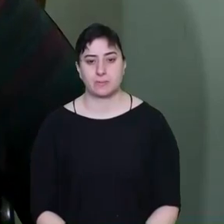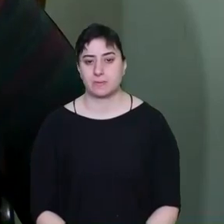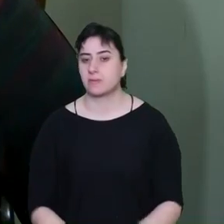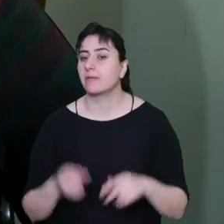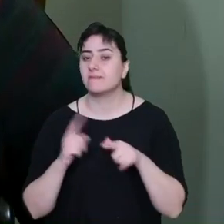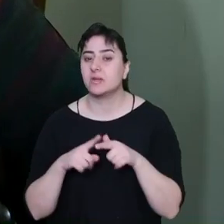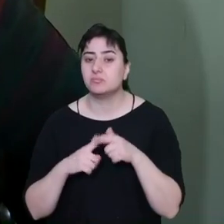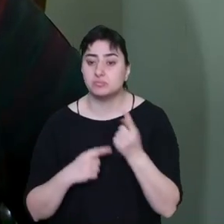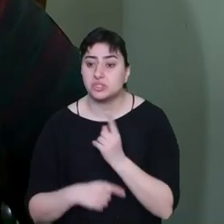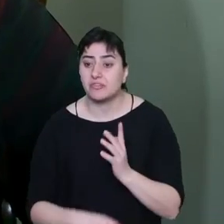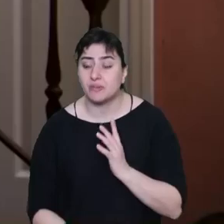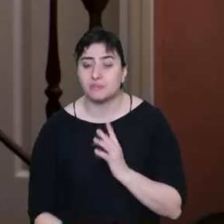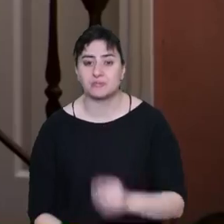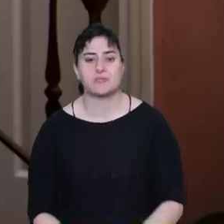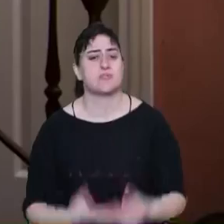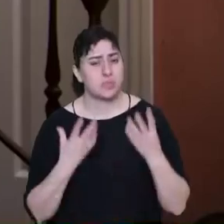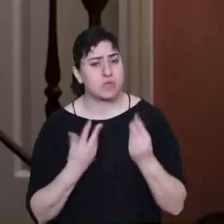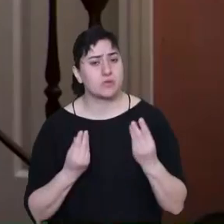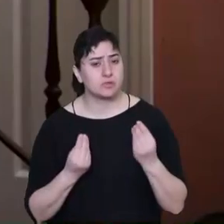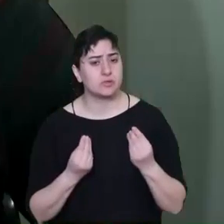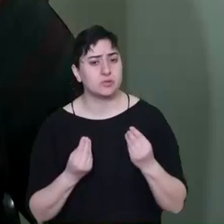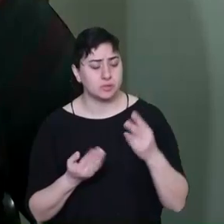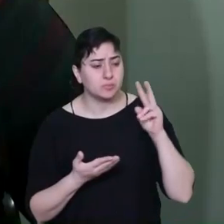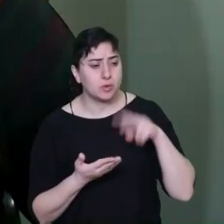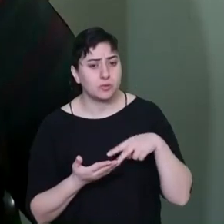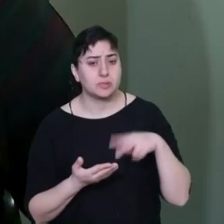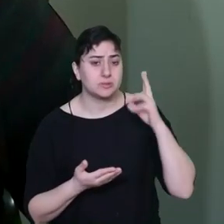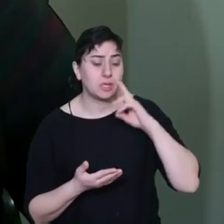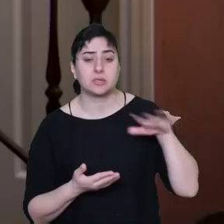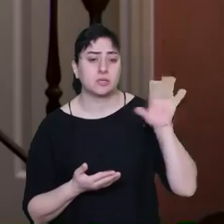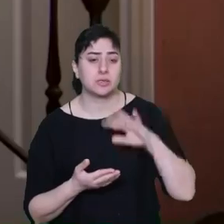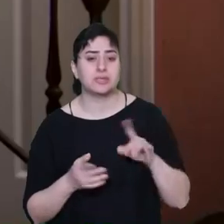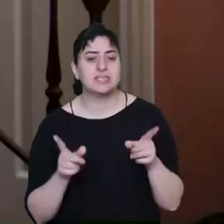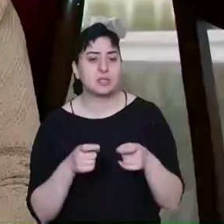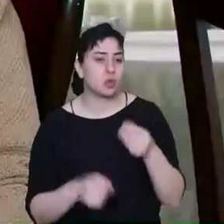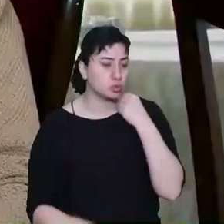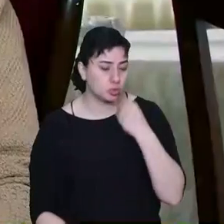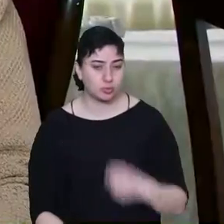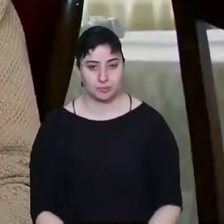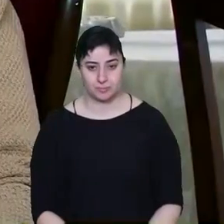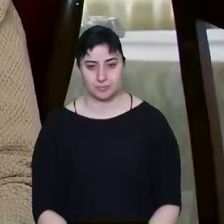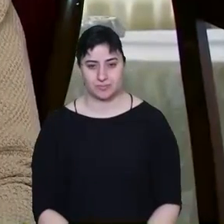Aynen. Fatmacığım bir şey çıktı mı? Evet, evet. Kankacığım çıktı. Zenginler istakoz yiyorlarmış.